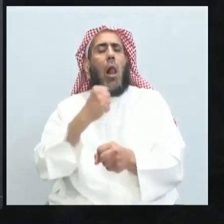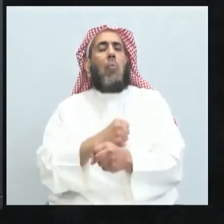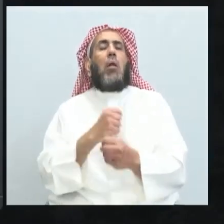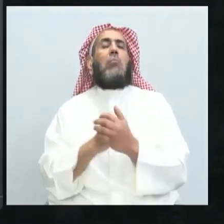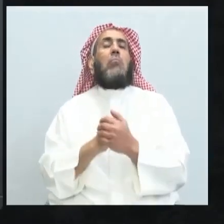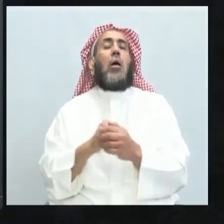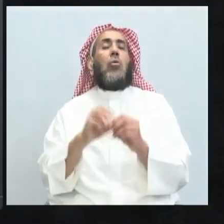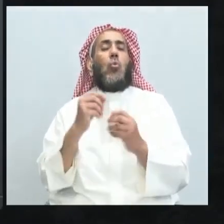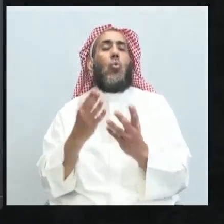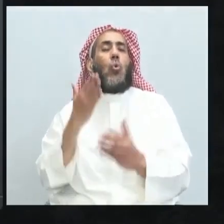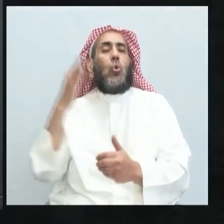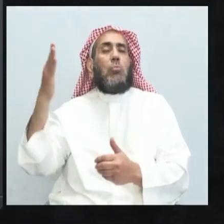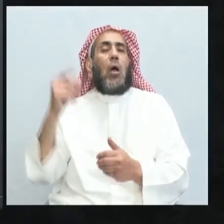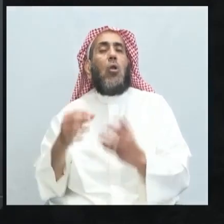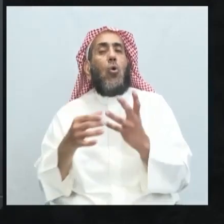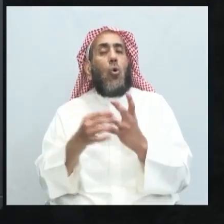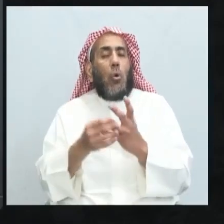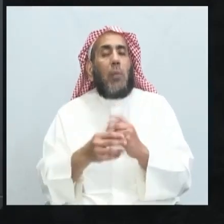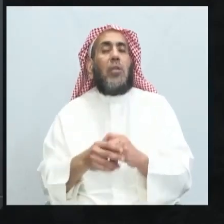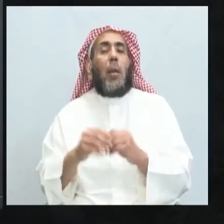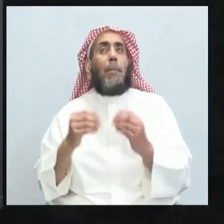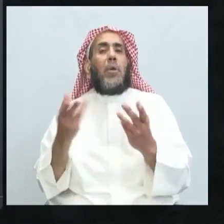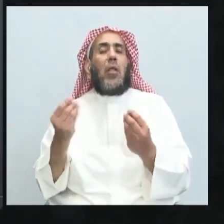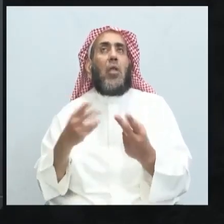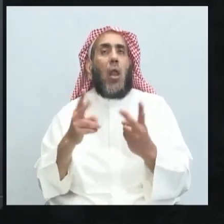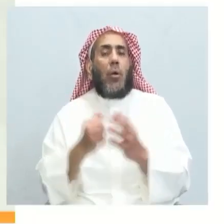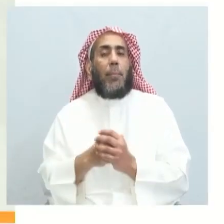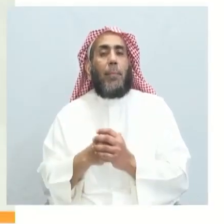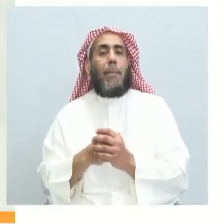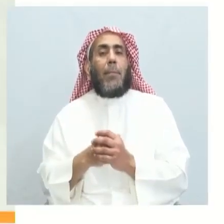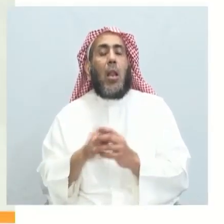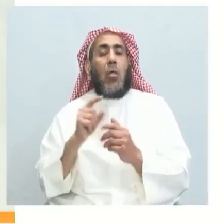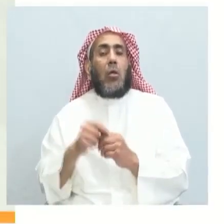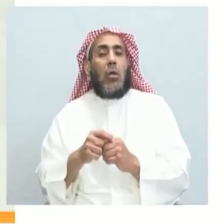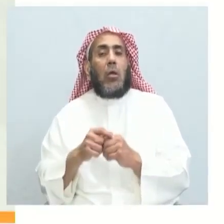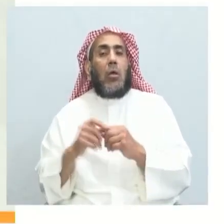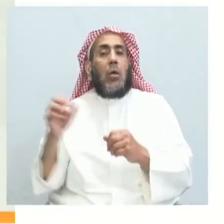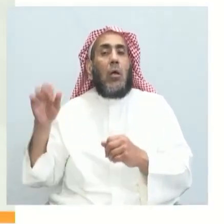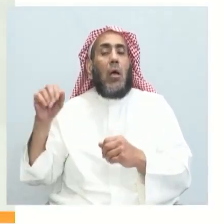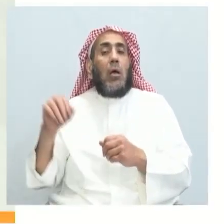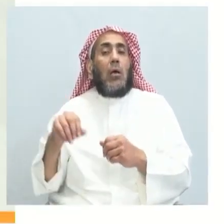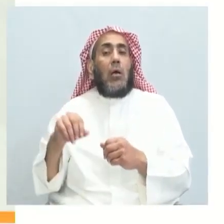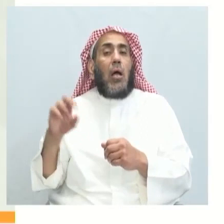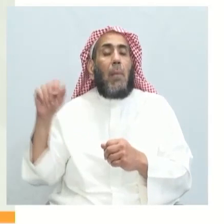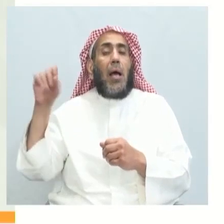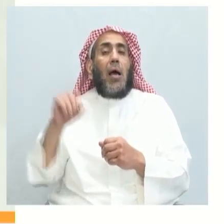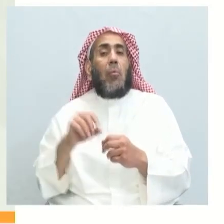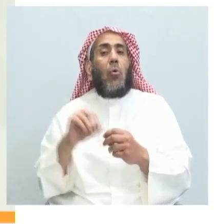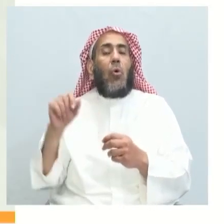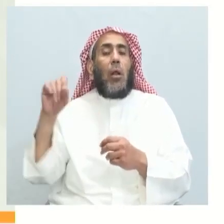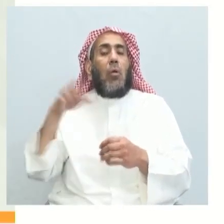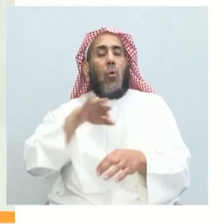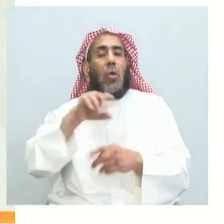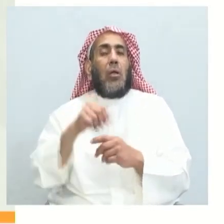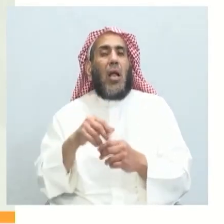لذلك هذه خطبه ايضا النموذج الاخر لخطبه علي بن ابي طالب رضي الله لاحظ هنا تقر الاكل الضعيف البهم اللاد الضان والمعز